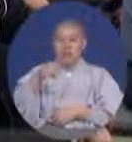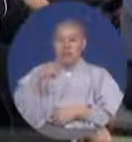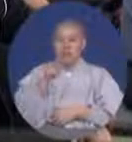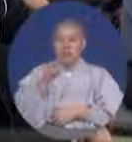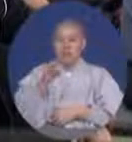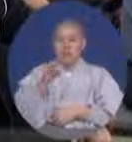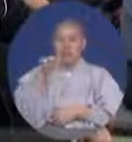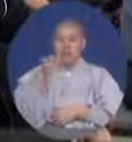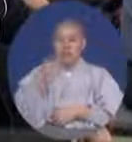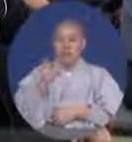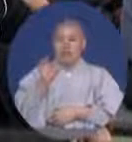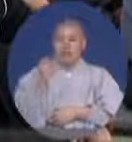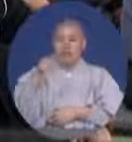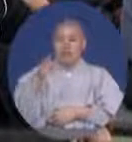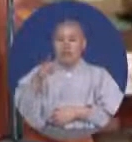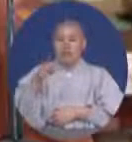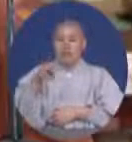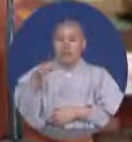공경진성